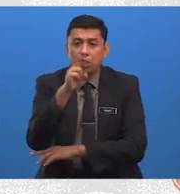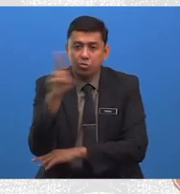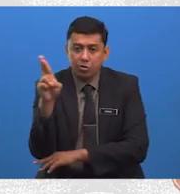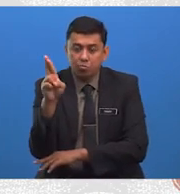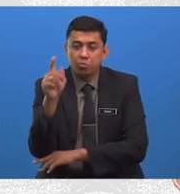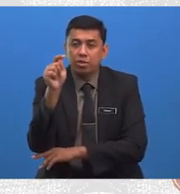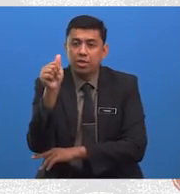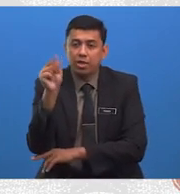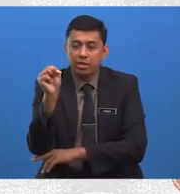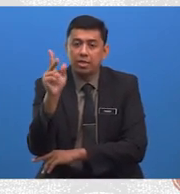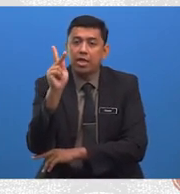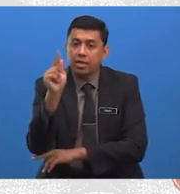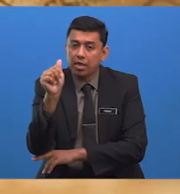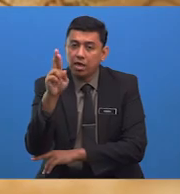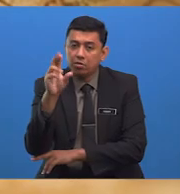kargo.